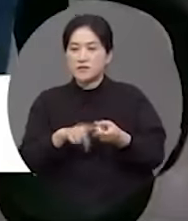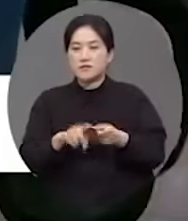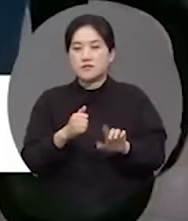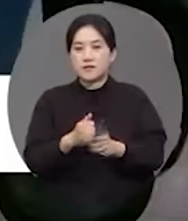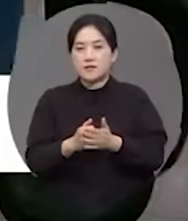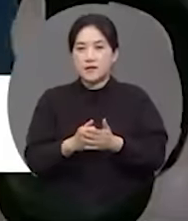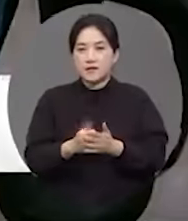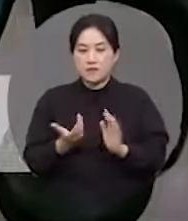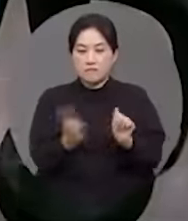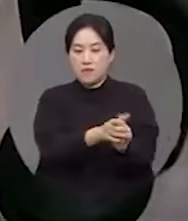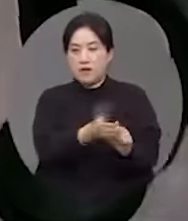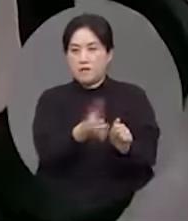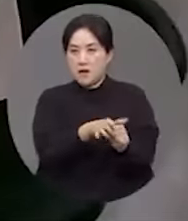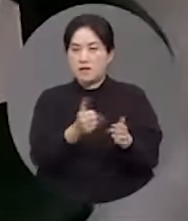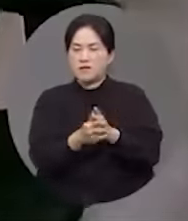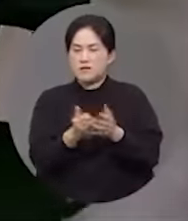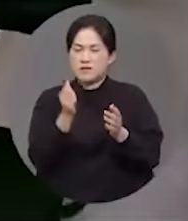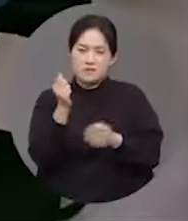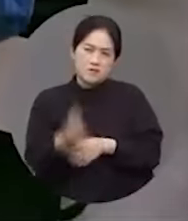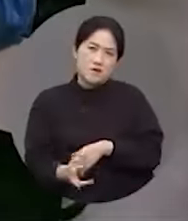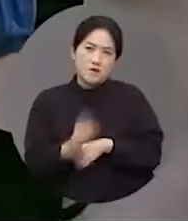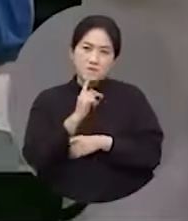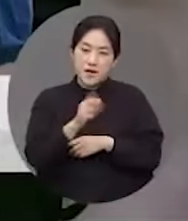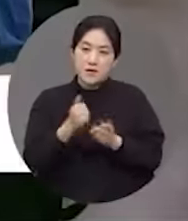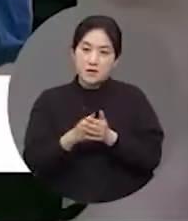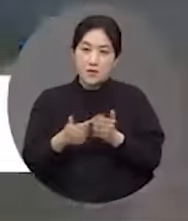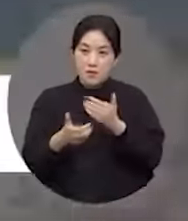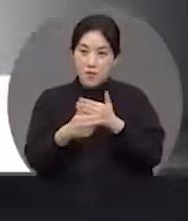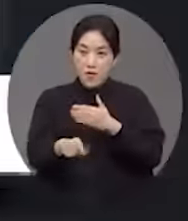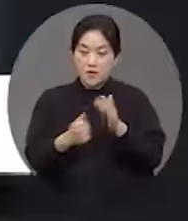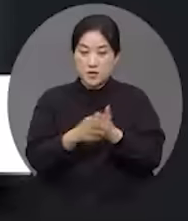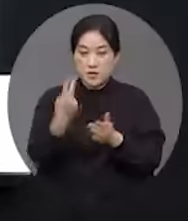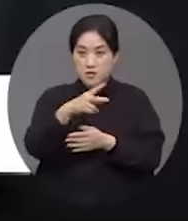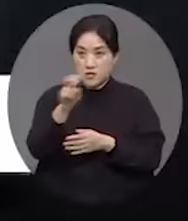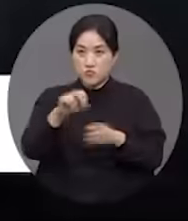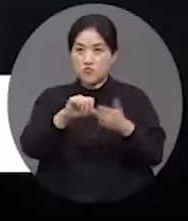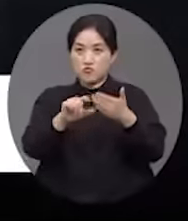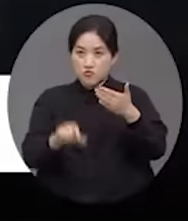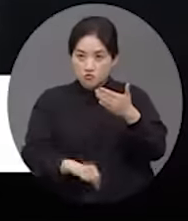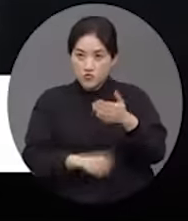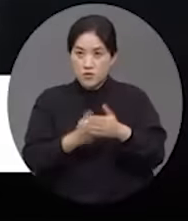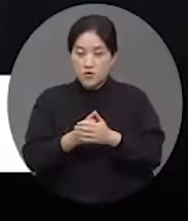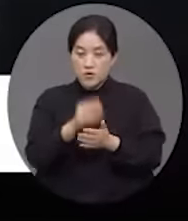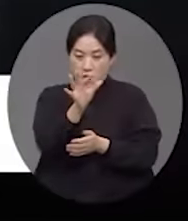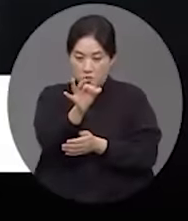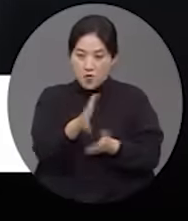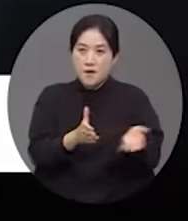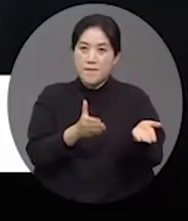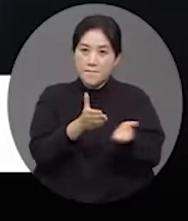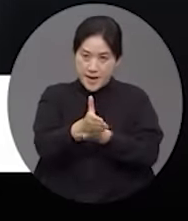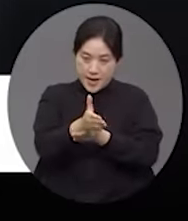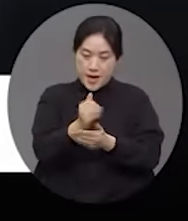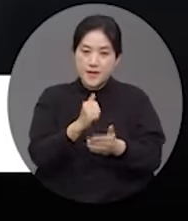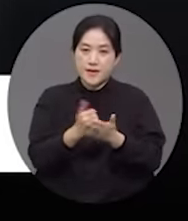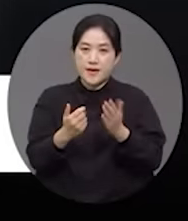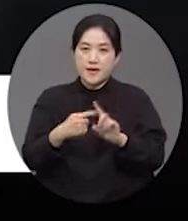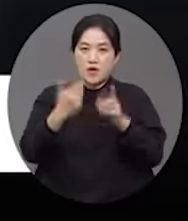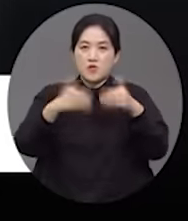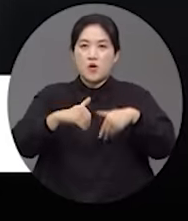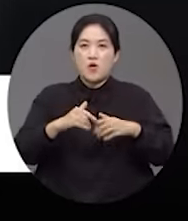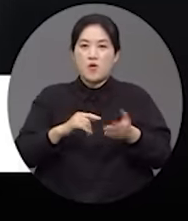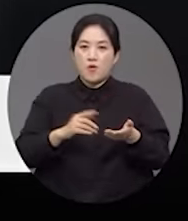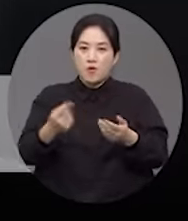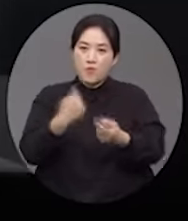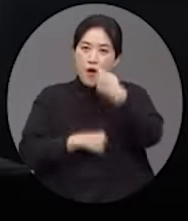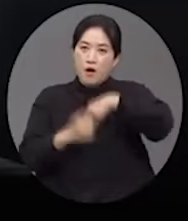일이 흔했다고 밝혔습니다. 심지어 이 병원은 2020년 9월 봉합을 담당하는 간호사를 모집한다는